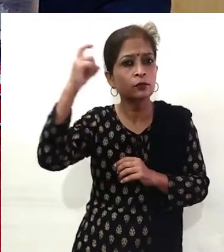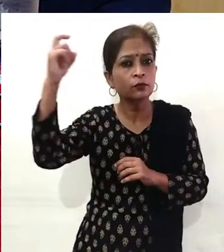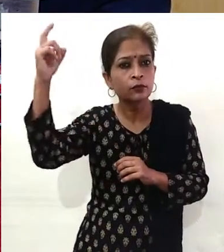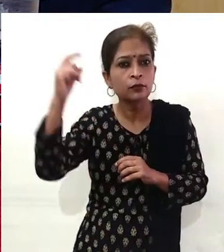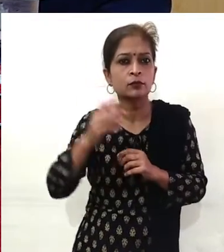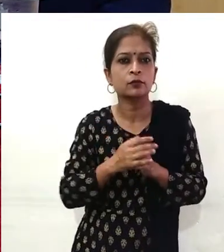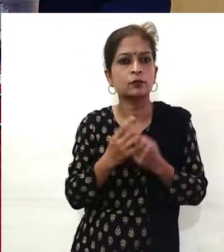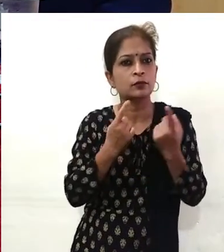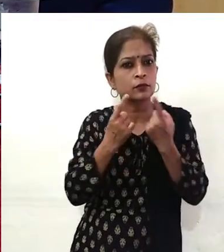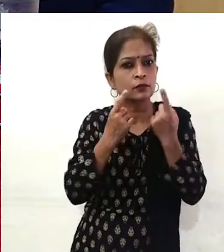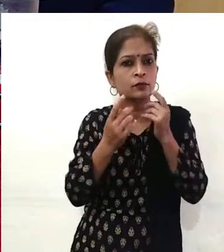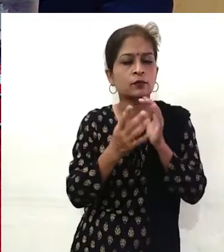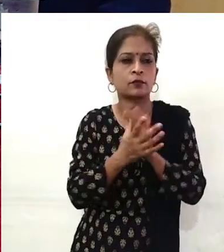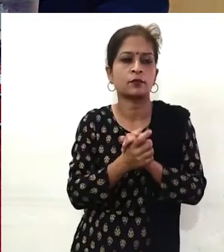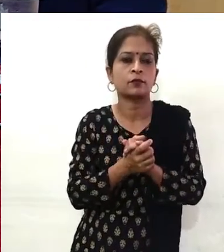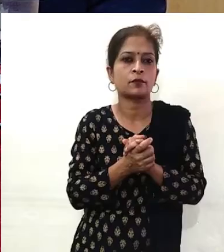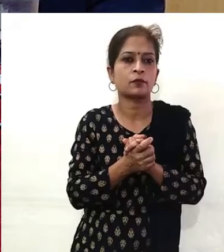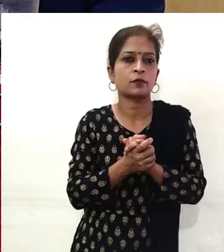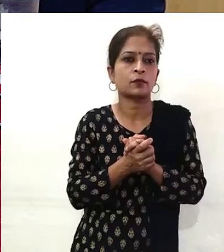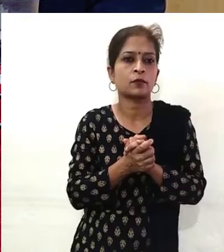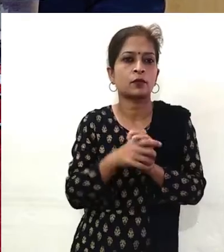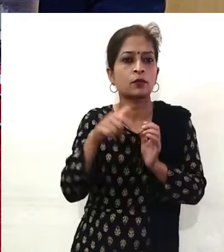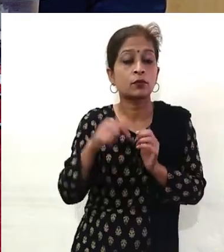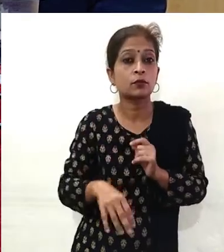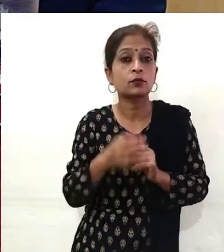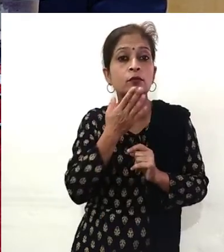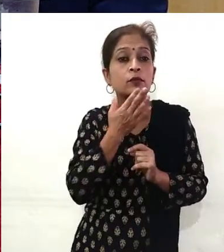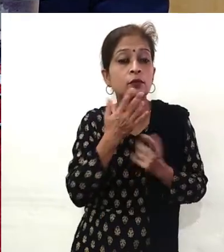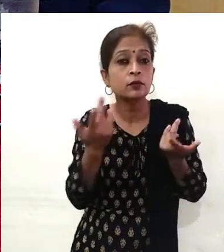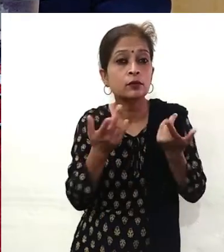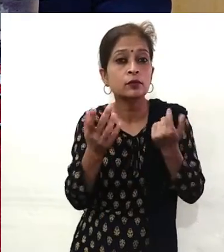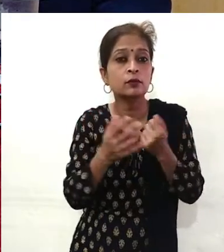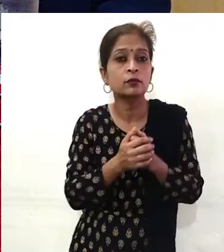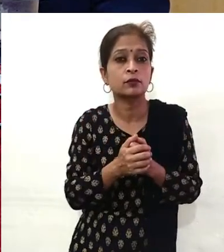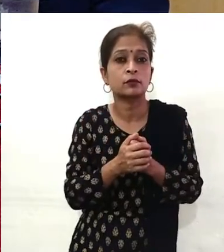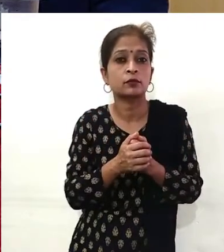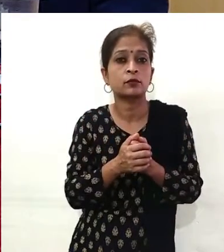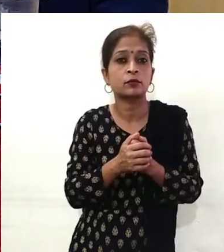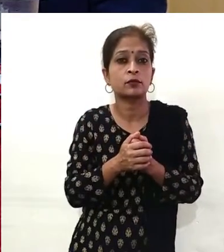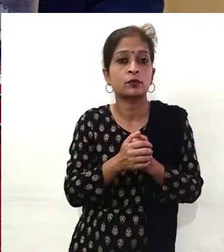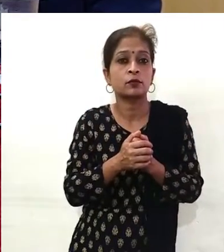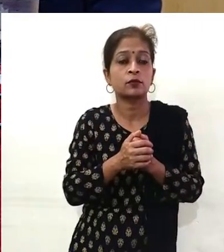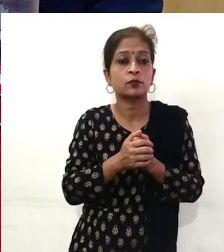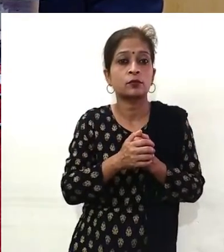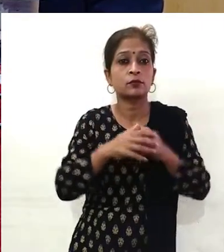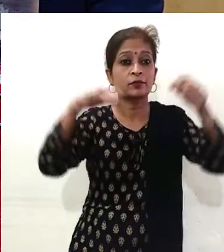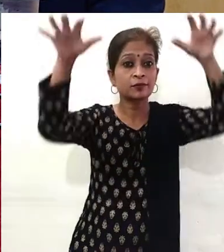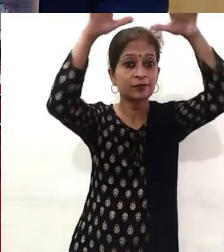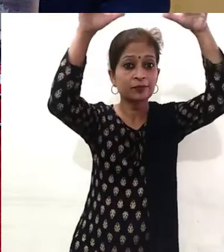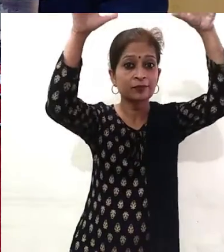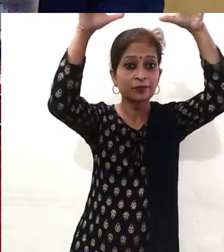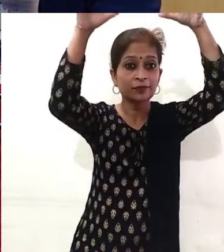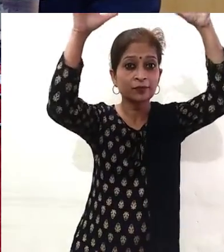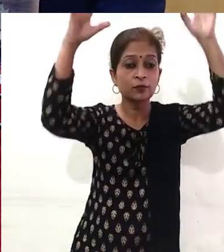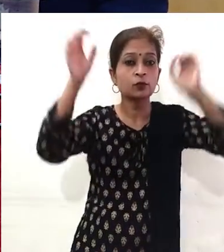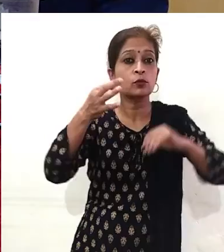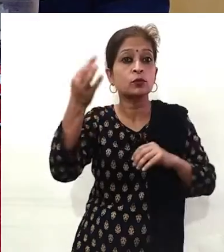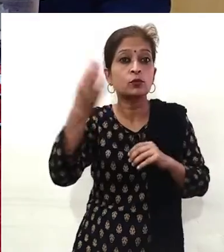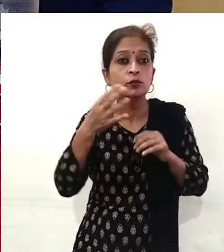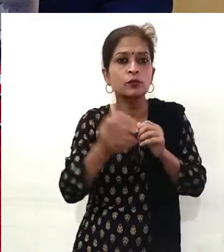सर्वालंकार युक्तम नवघन रुचिरंग। रंग कैसा है? नए मेघ के जैसा, ना काला ना